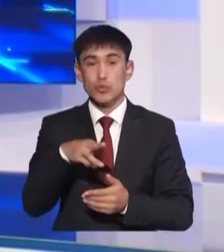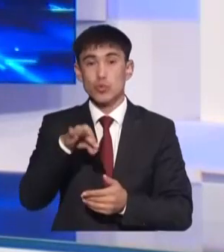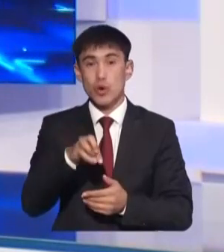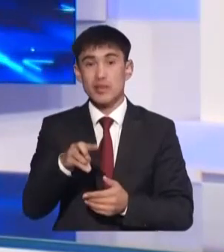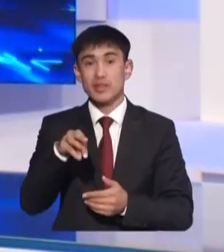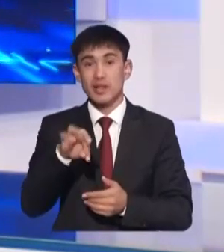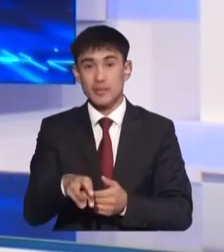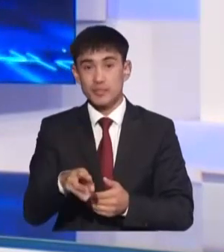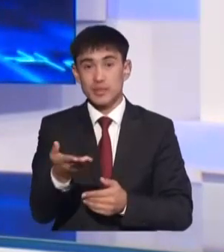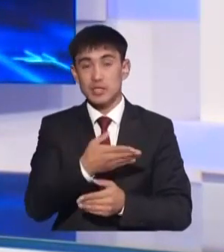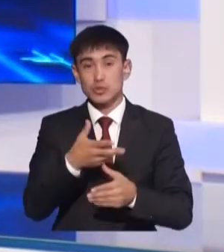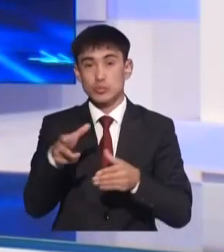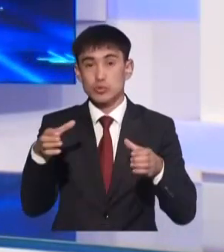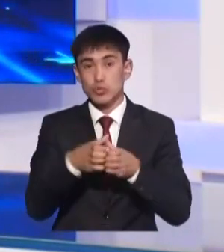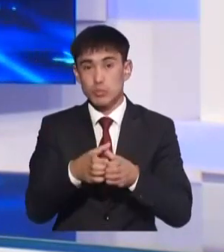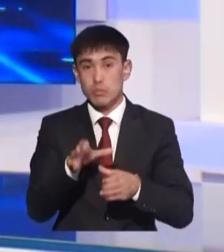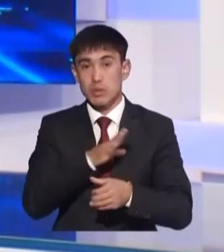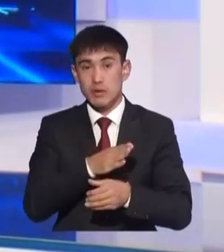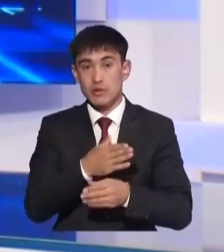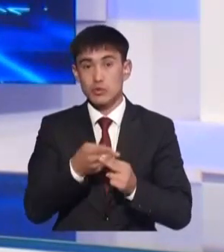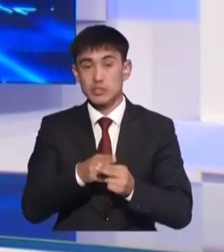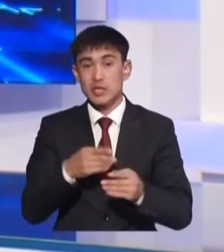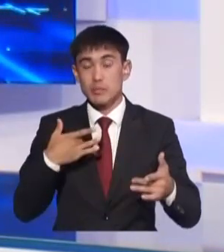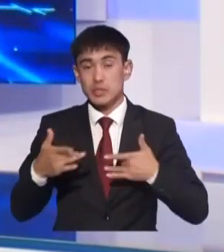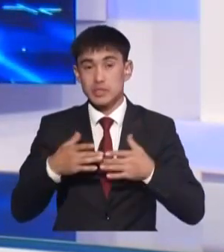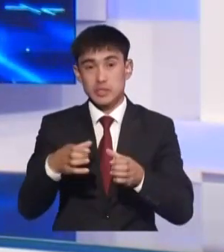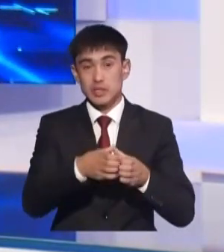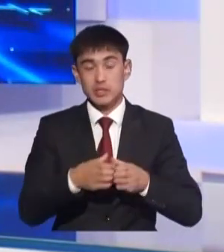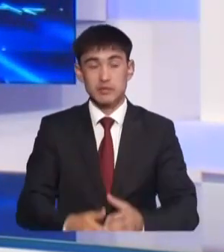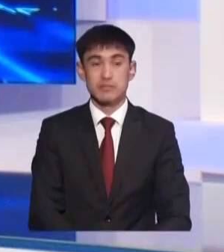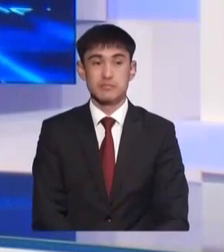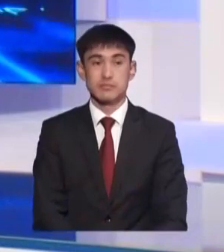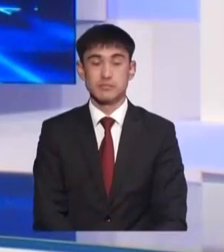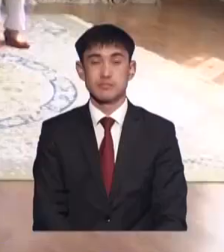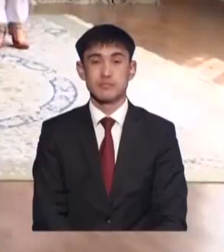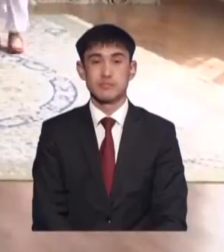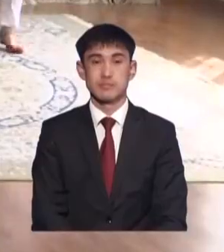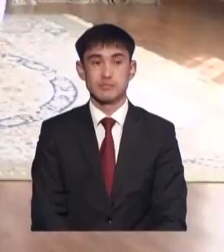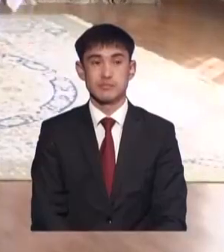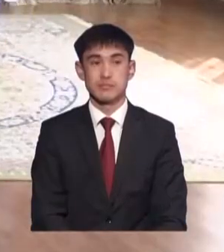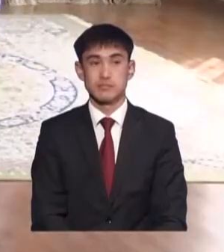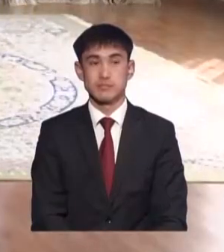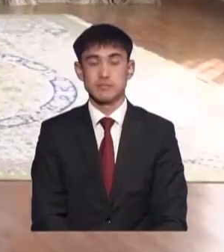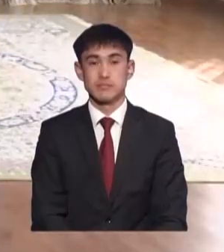историей «Тугантель». Наша съемочная группа побывала на одной из репетиций коллектива.